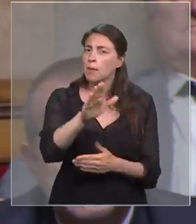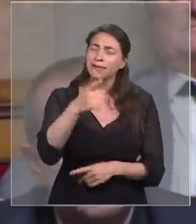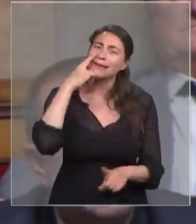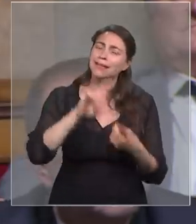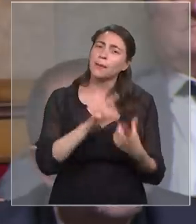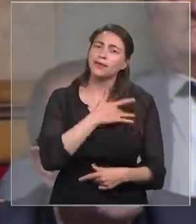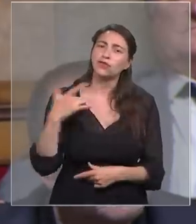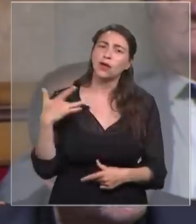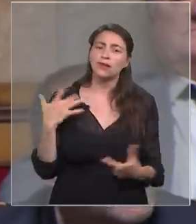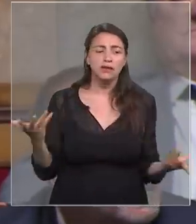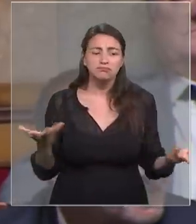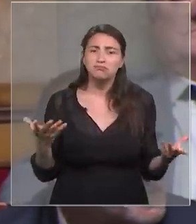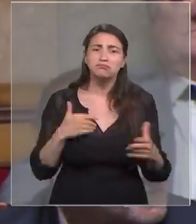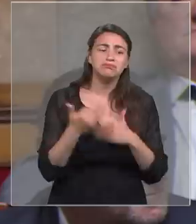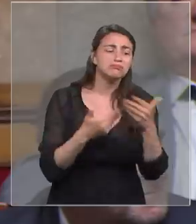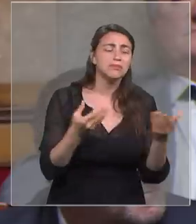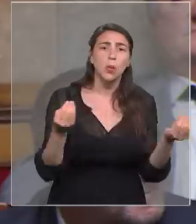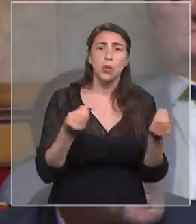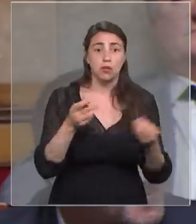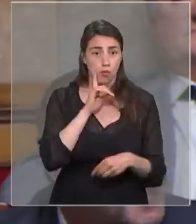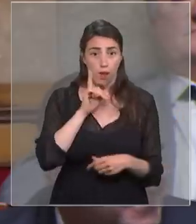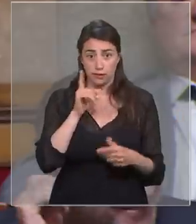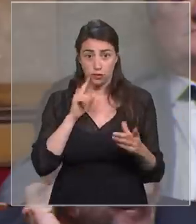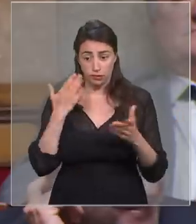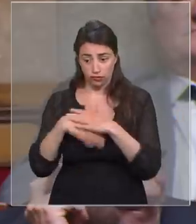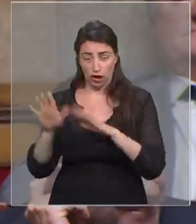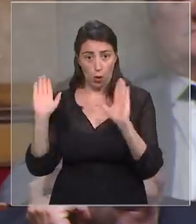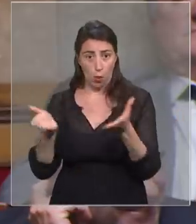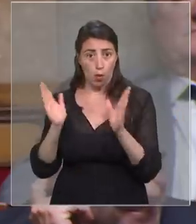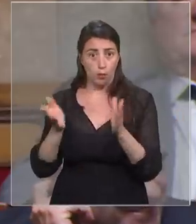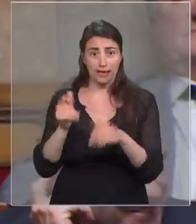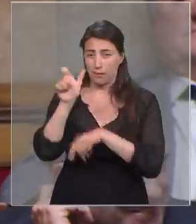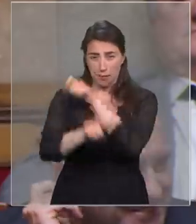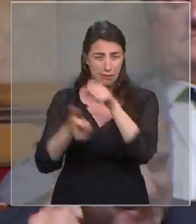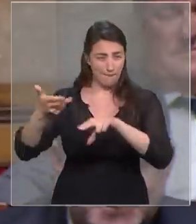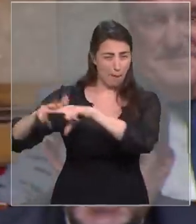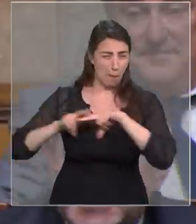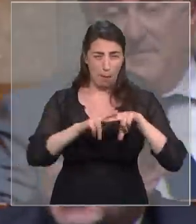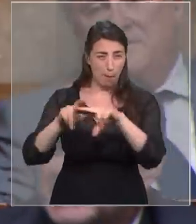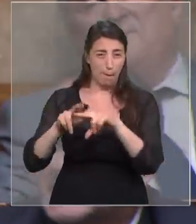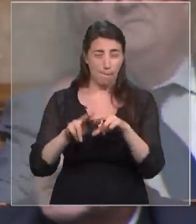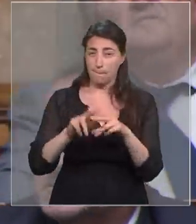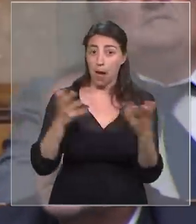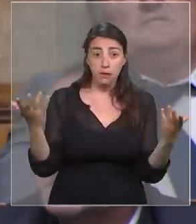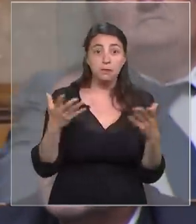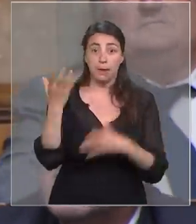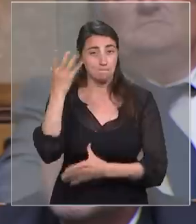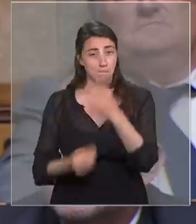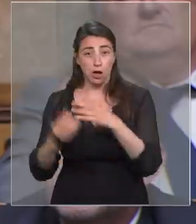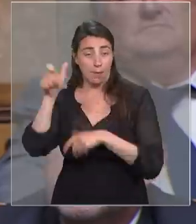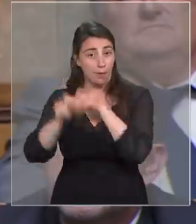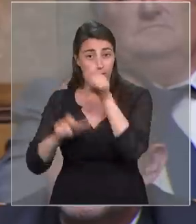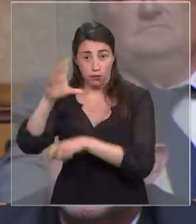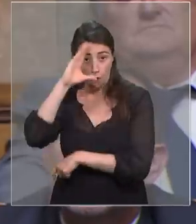prépare, encore une fois, à compter nos morts dans nos hôpitaux, où manquent les soignants et ferment les services d'urgence. Où